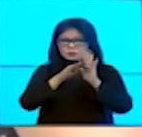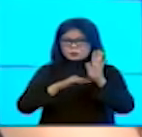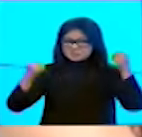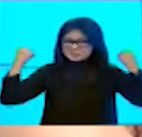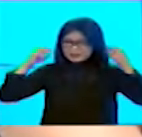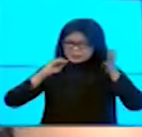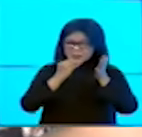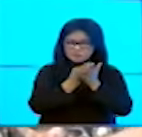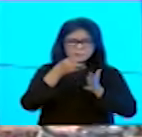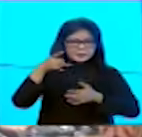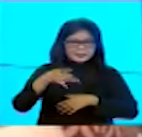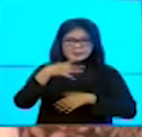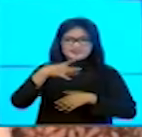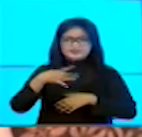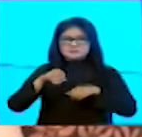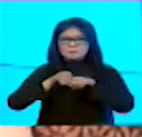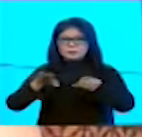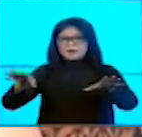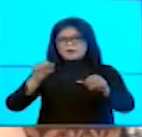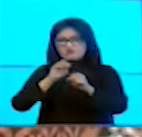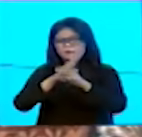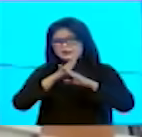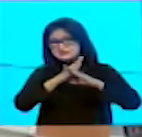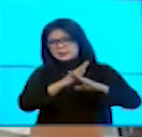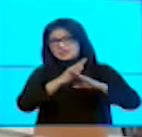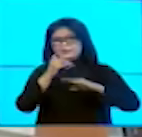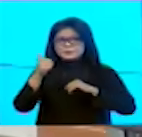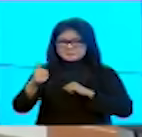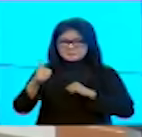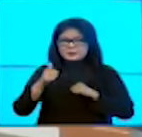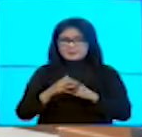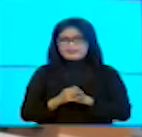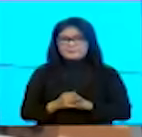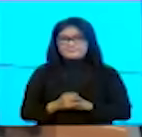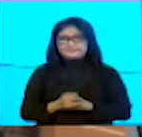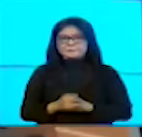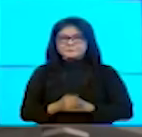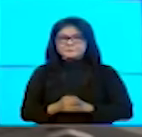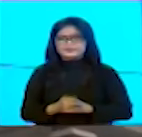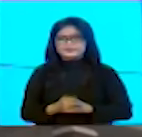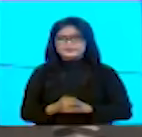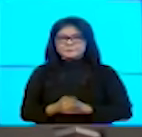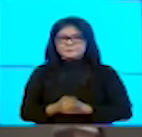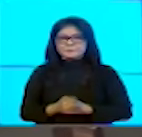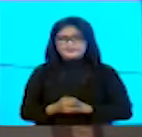untuk memutus mata rantai penyebaran virus corona. Dari Kudus, Jawa Tengah, Nur Khairuddin melaporkan.